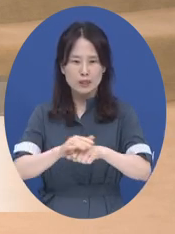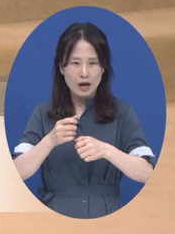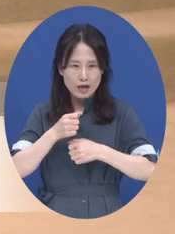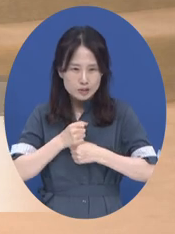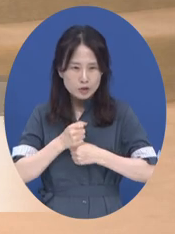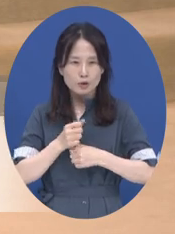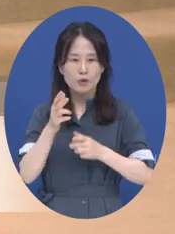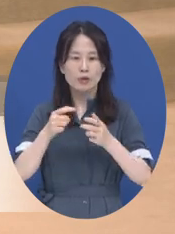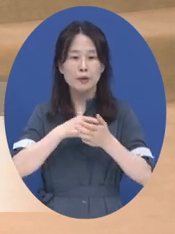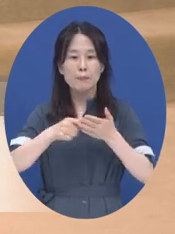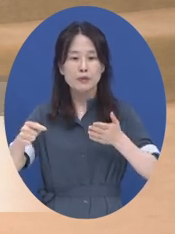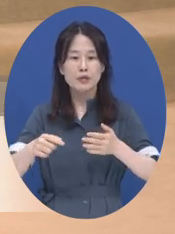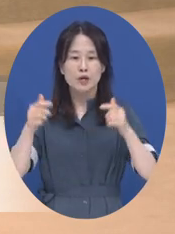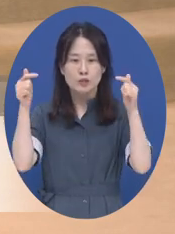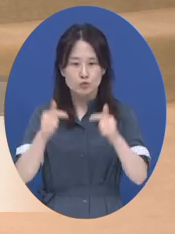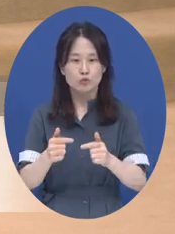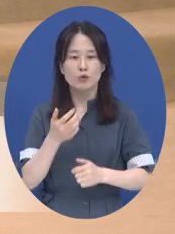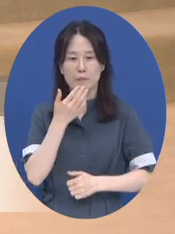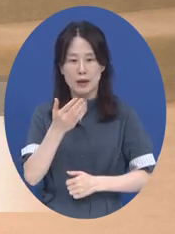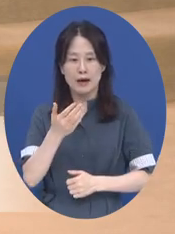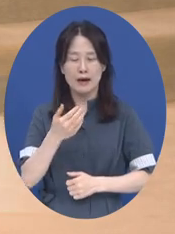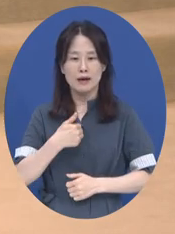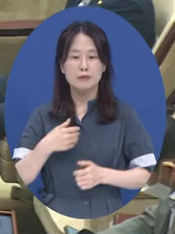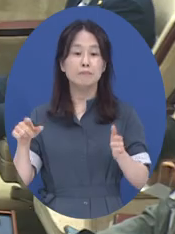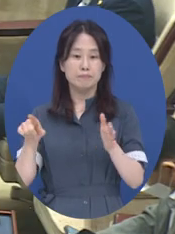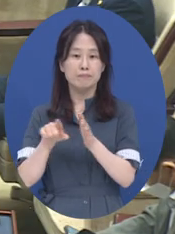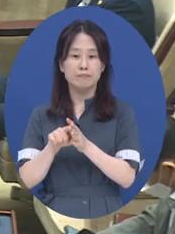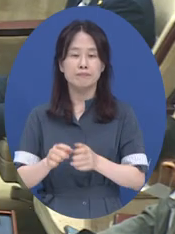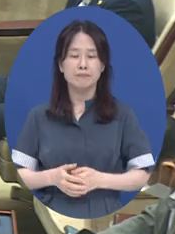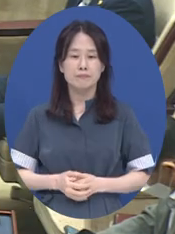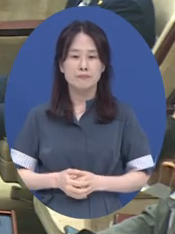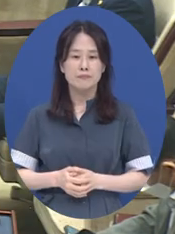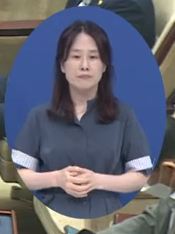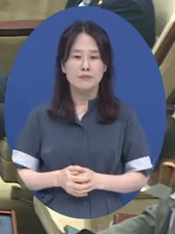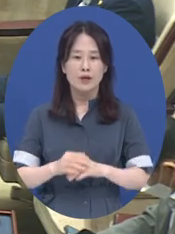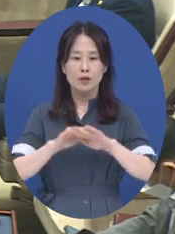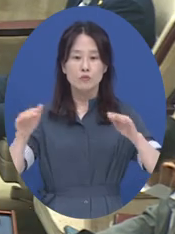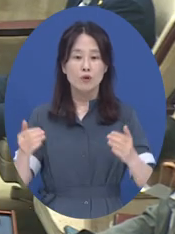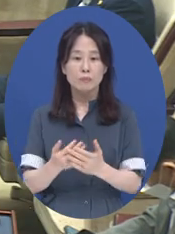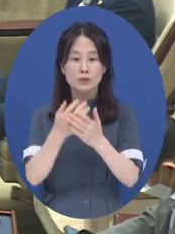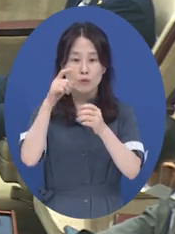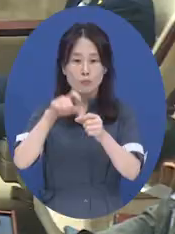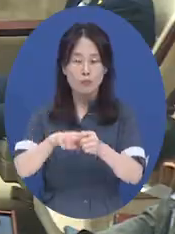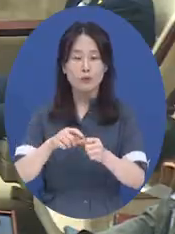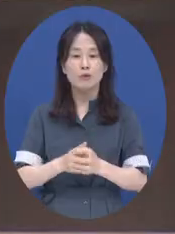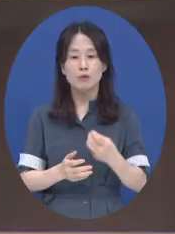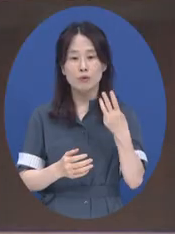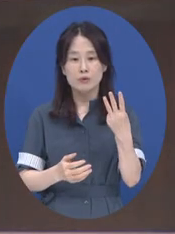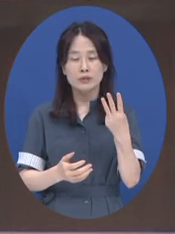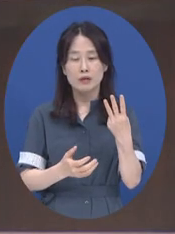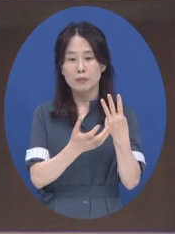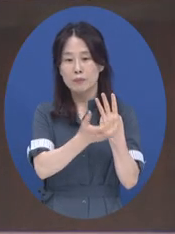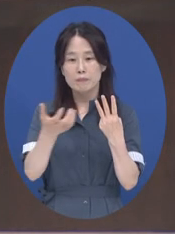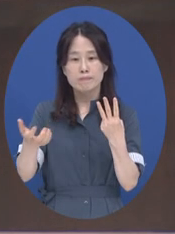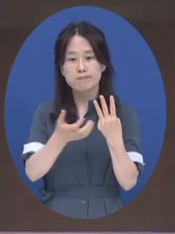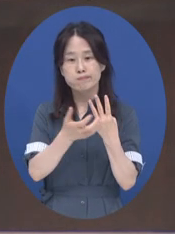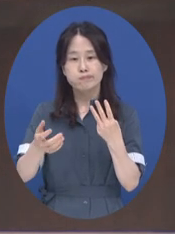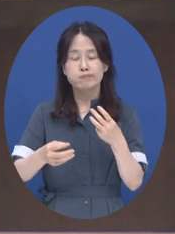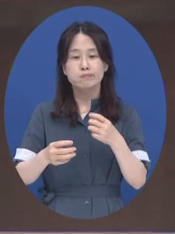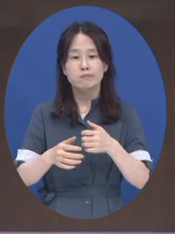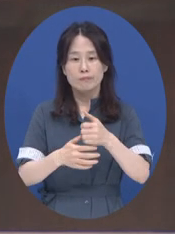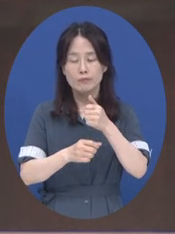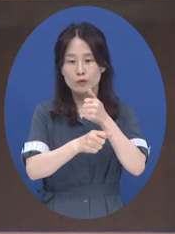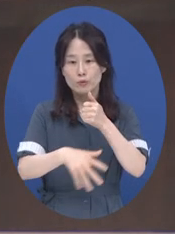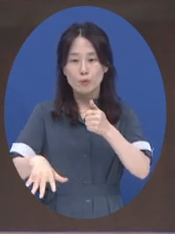저는 산업재해를 대폭 줄일 수 있다고 믿고 있습니다. 균형 발전을 목표로 세 차례에 걸쳐 진행한 경기도 산하